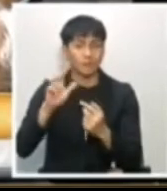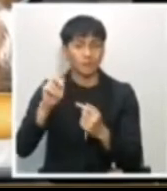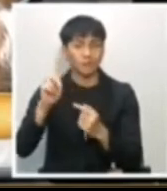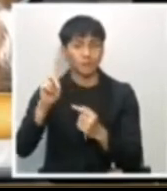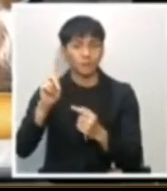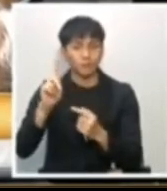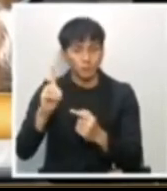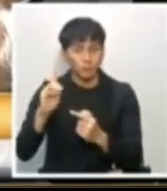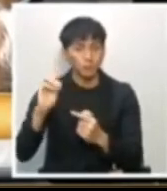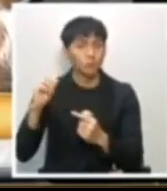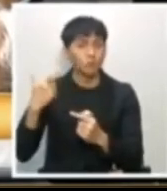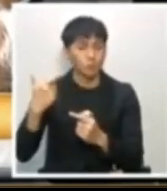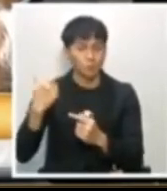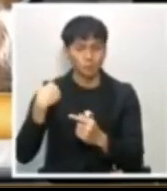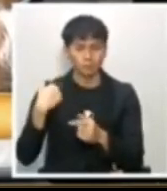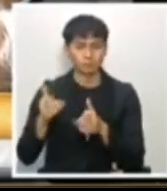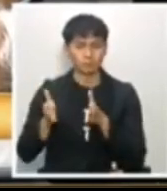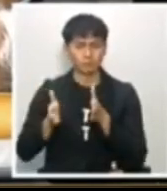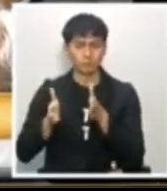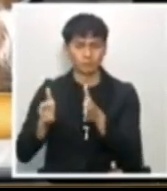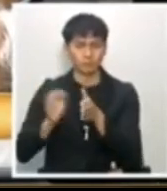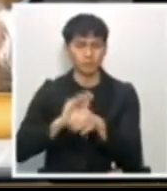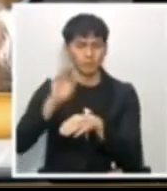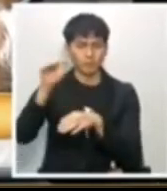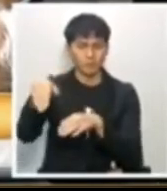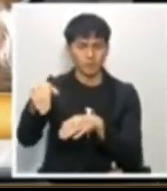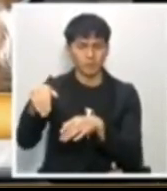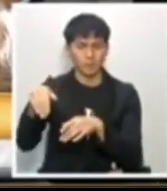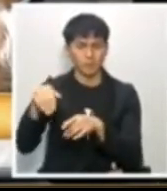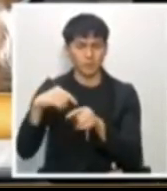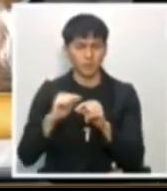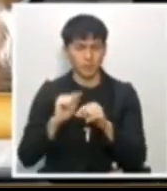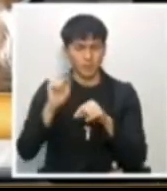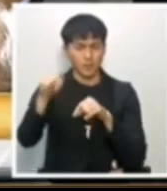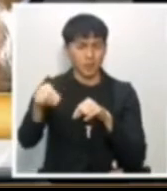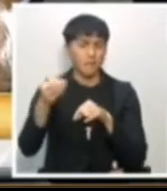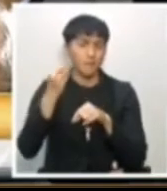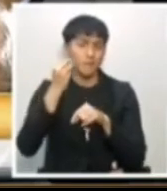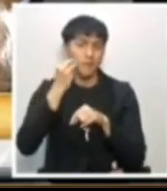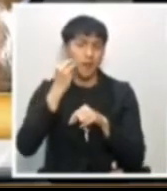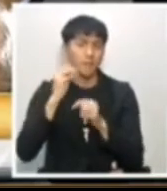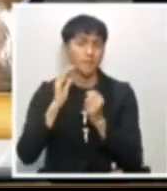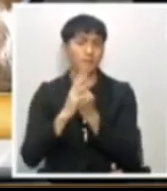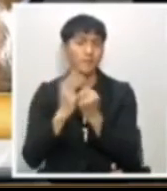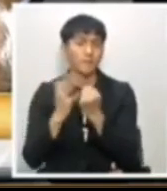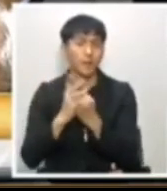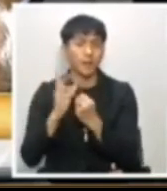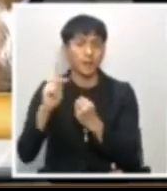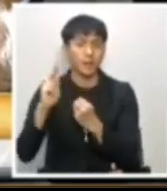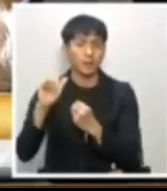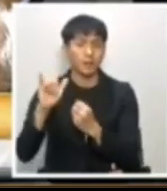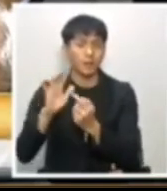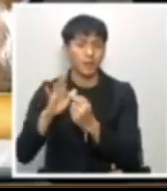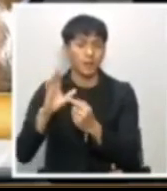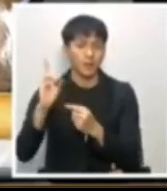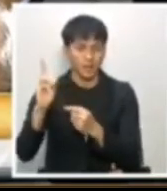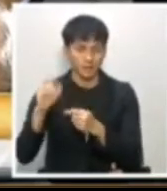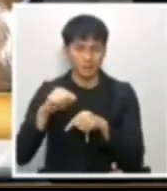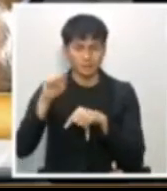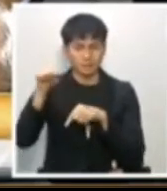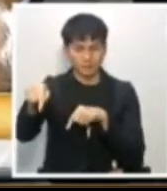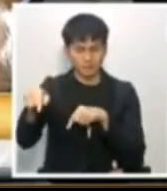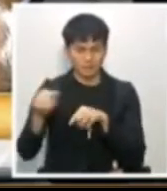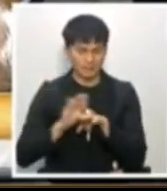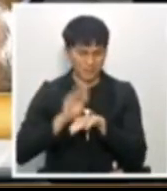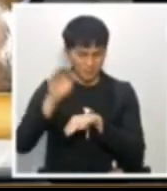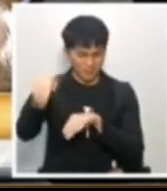มตำบลแก่งโดมอำเภอสว่างวีระวงศ์ข้ามมาที่บ้านผักขยาตำบลไร่ใต้อำเภอพิบูลมังสาหารนะคะ